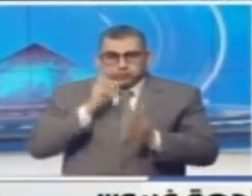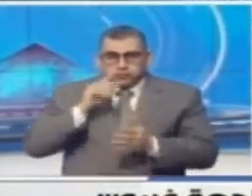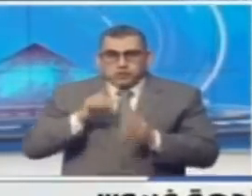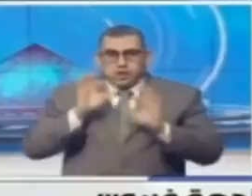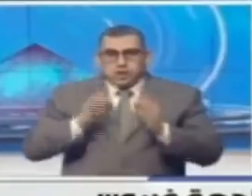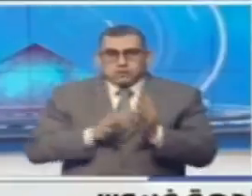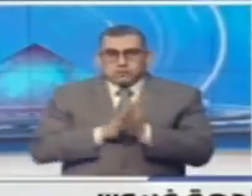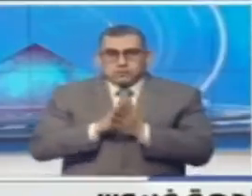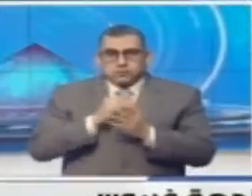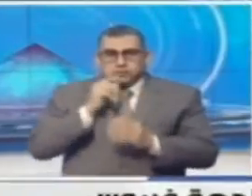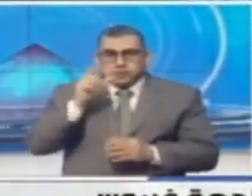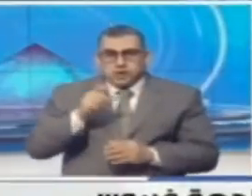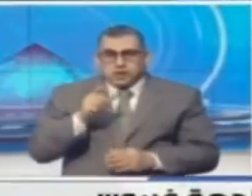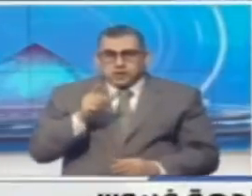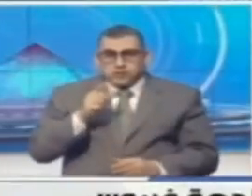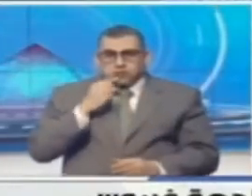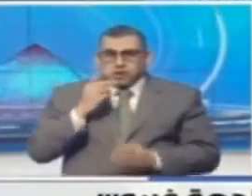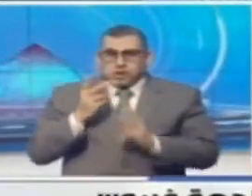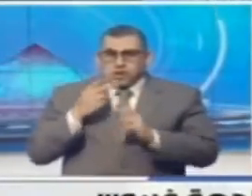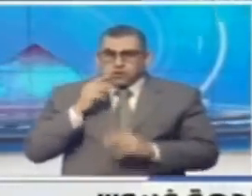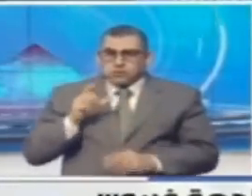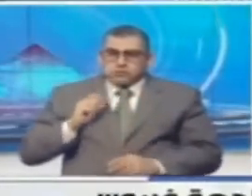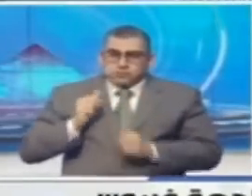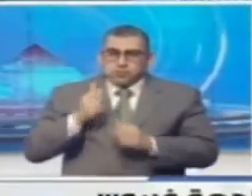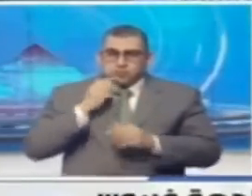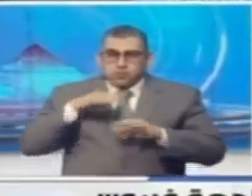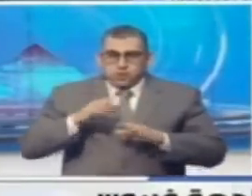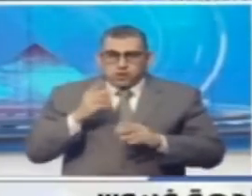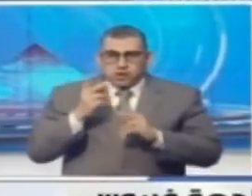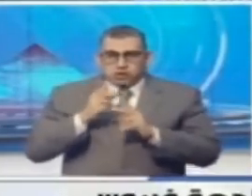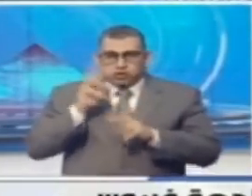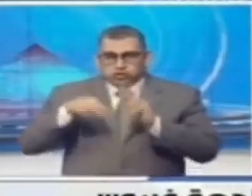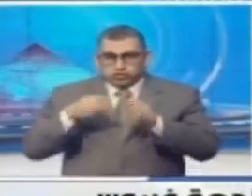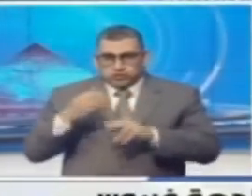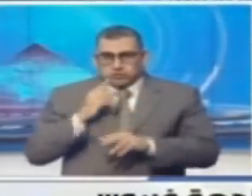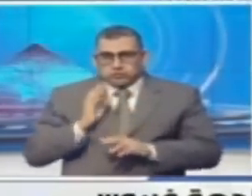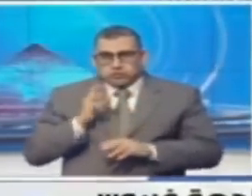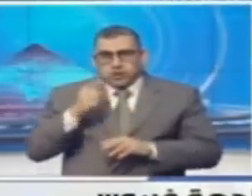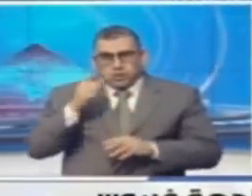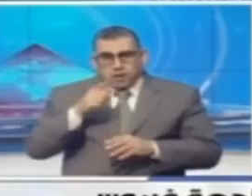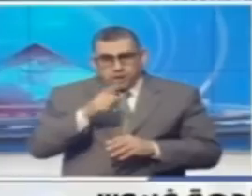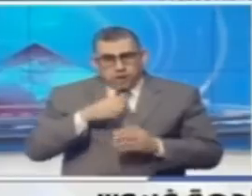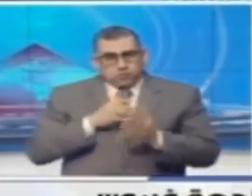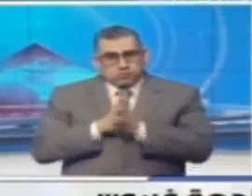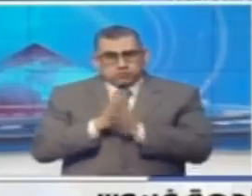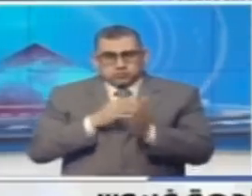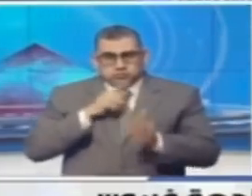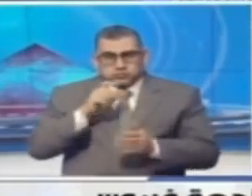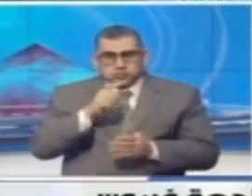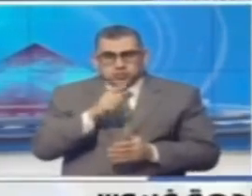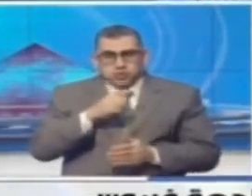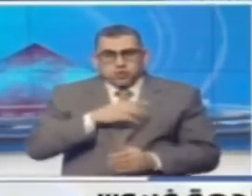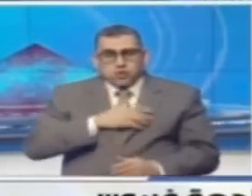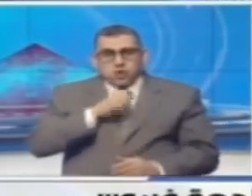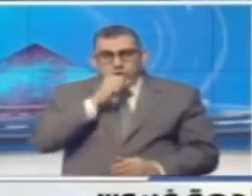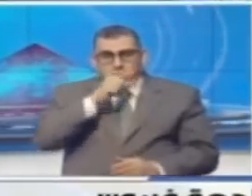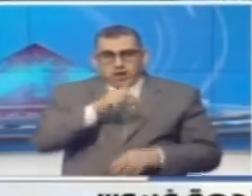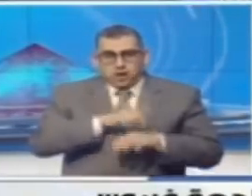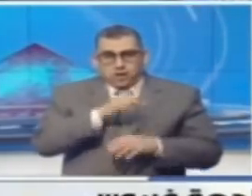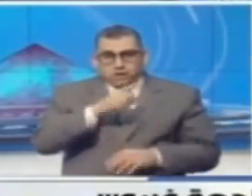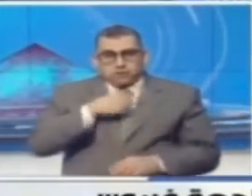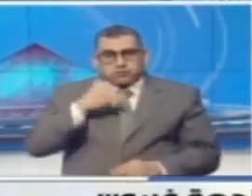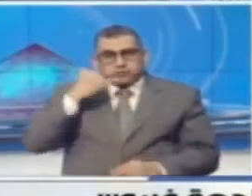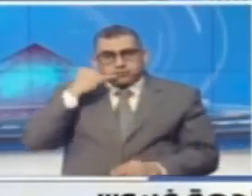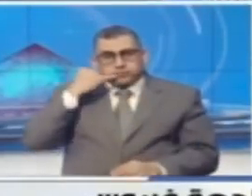هنا، إن الراكب ممكن أديله جل وهو داخل الصالون. لو حسيت ان في راكب تعب او كده بنتناسق